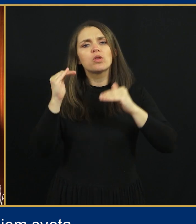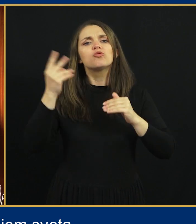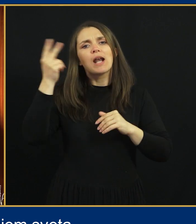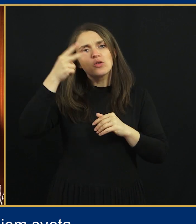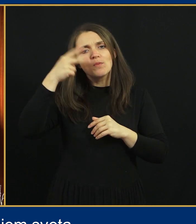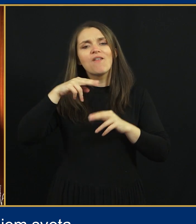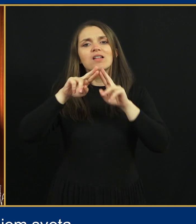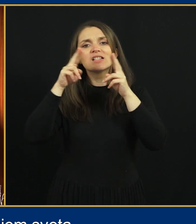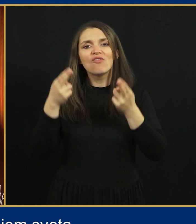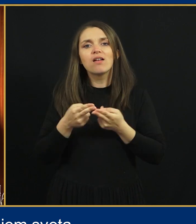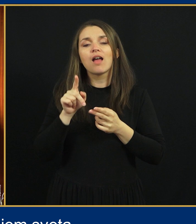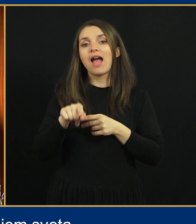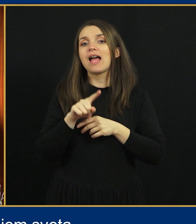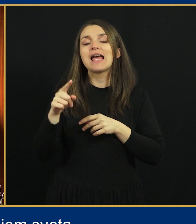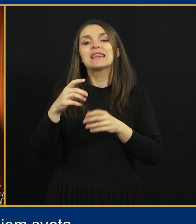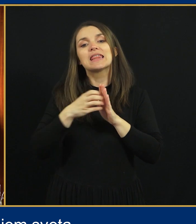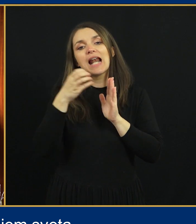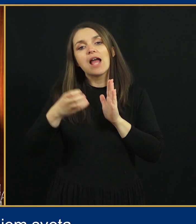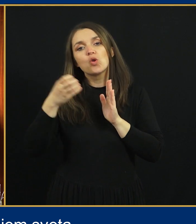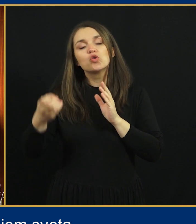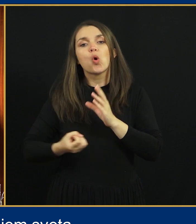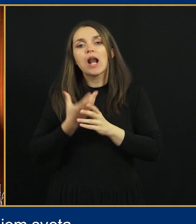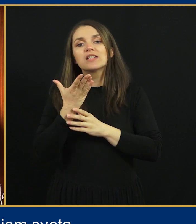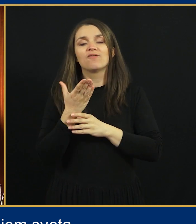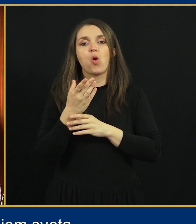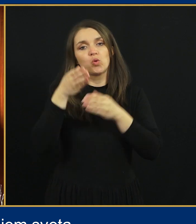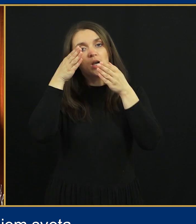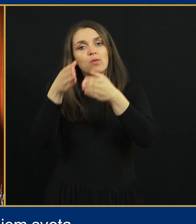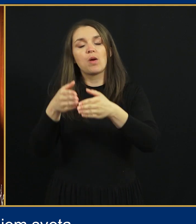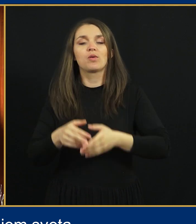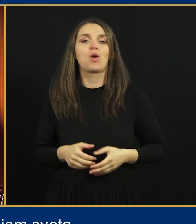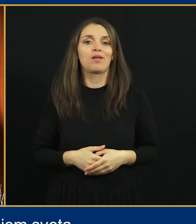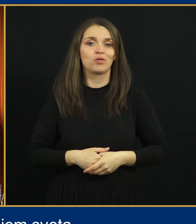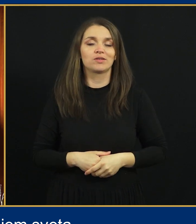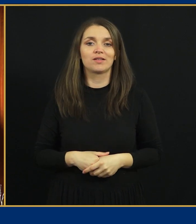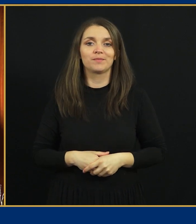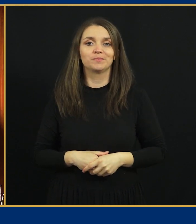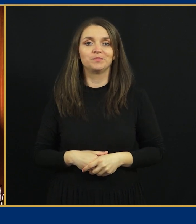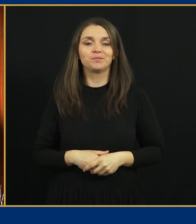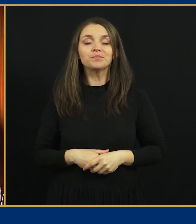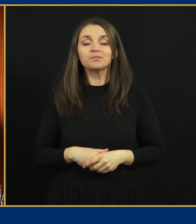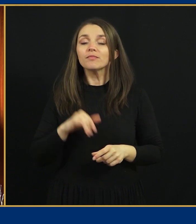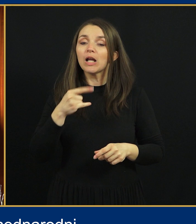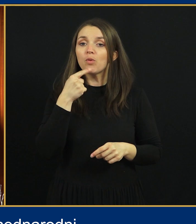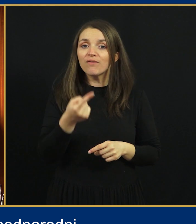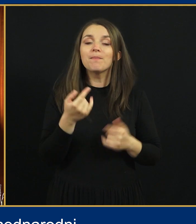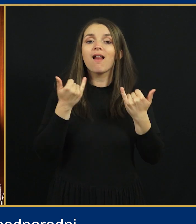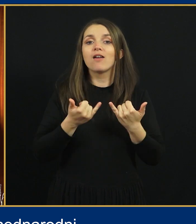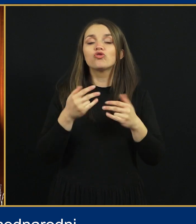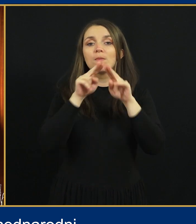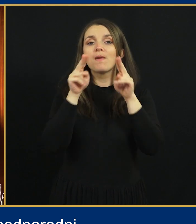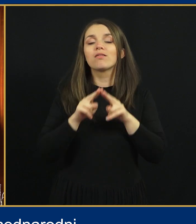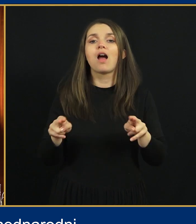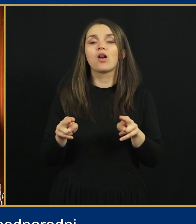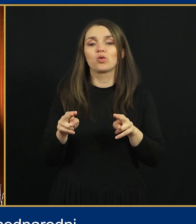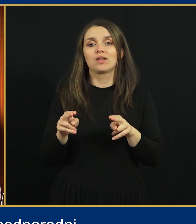uravnoteženim razumevanjem sveta ter s trajnostno razvojno naravnanostjo. Naj povem, da je bil